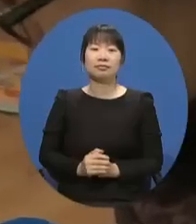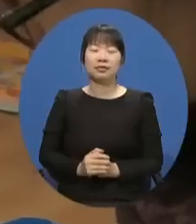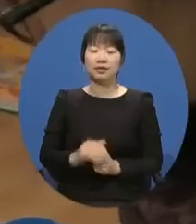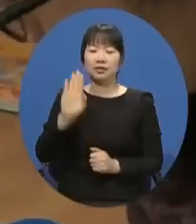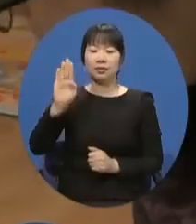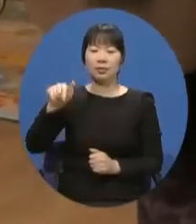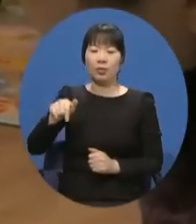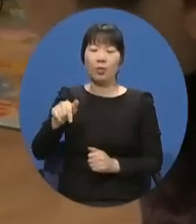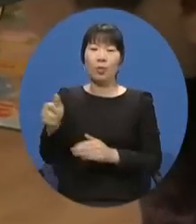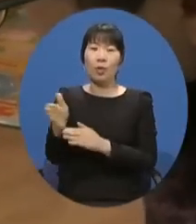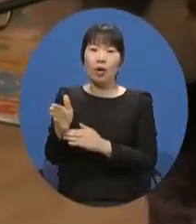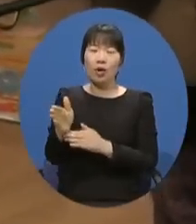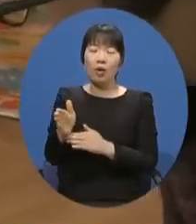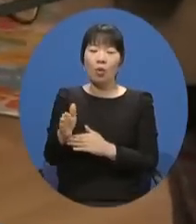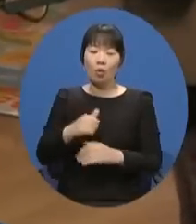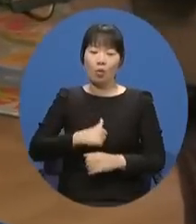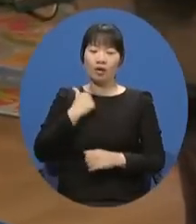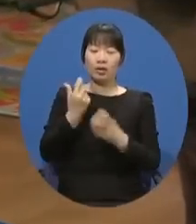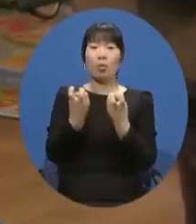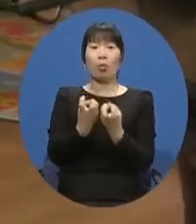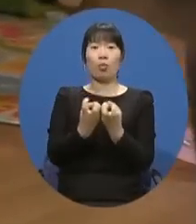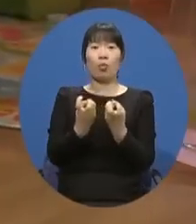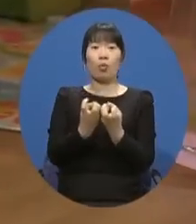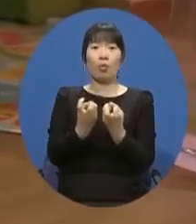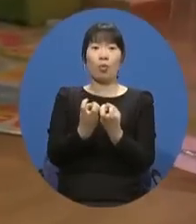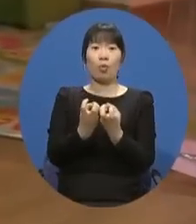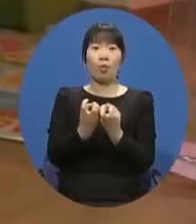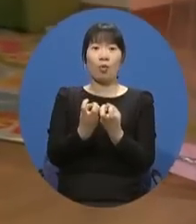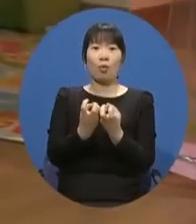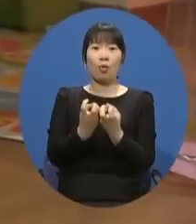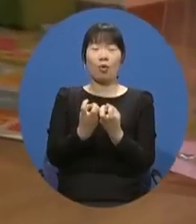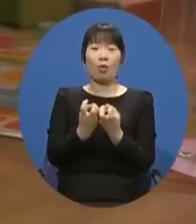그거는 왜 화나면 어떻게 된대?